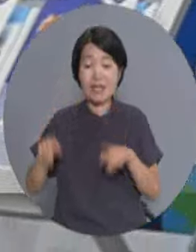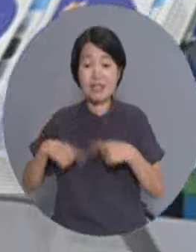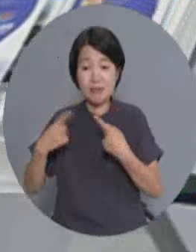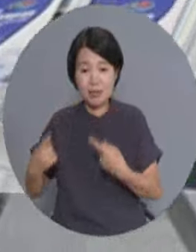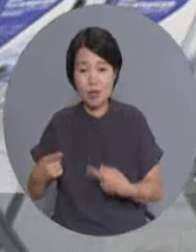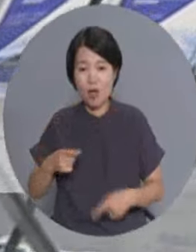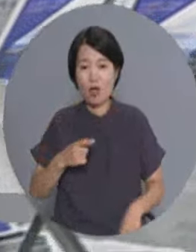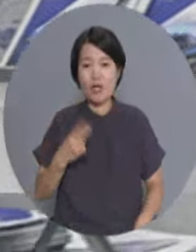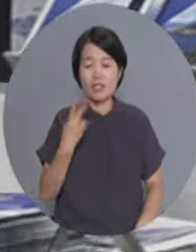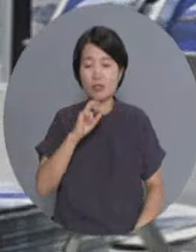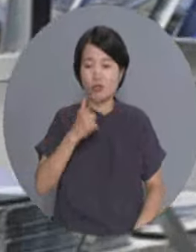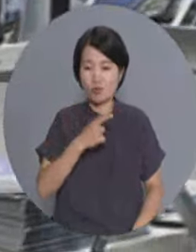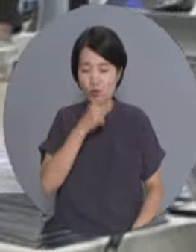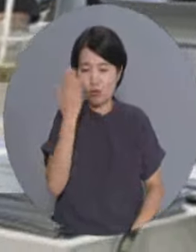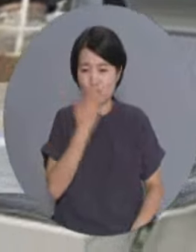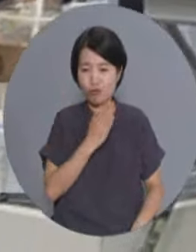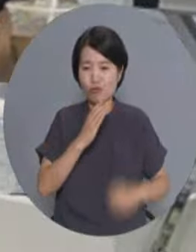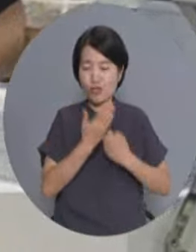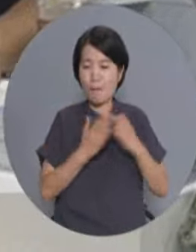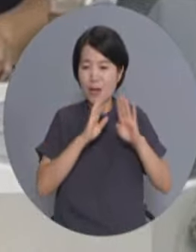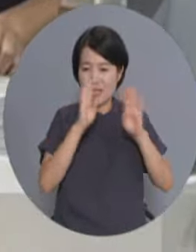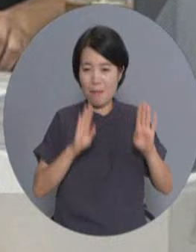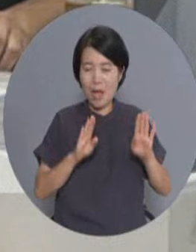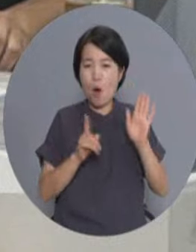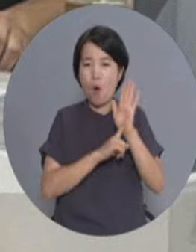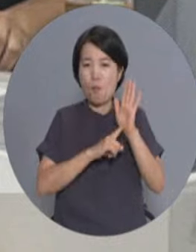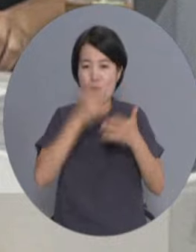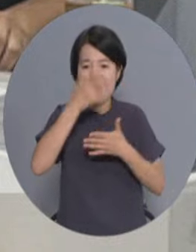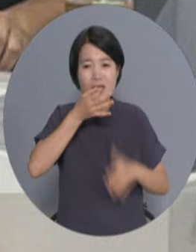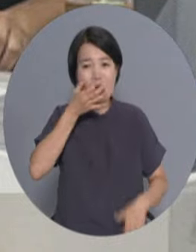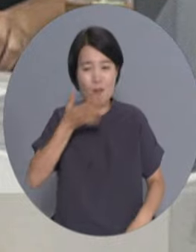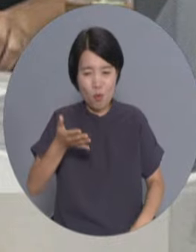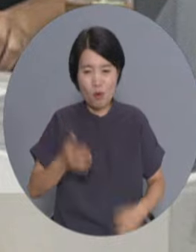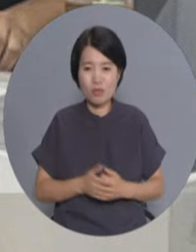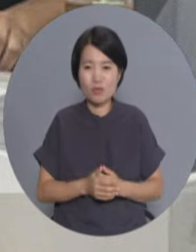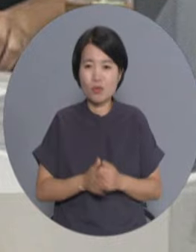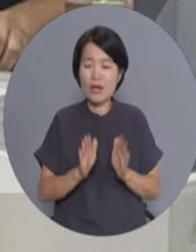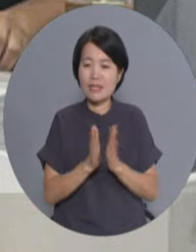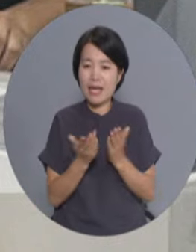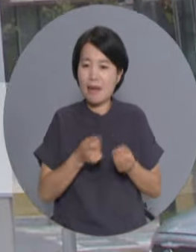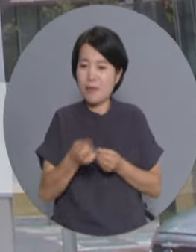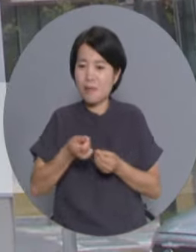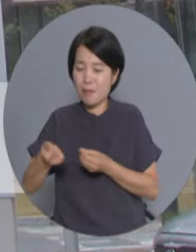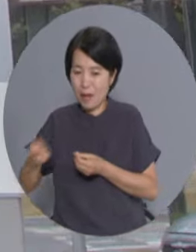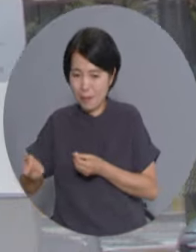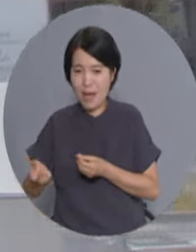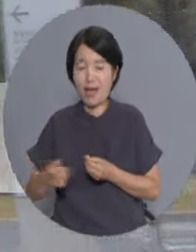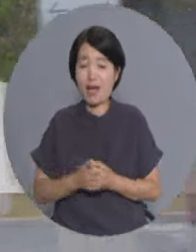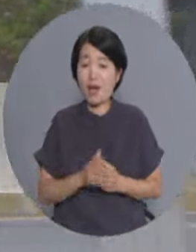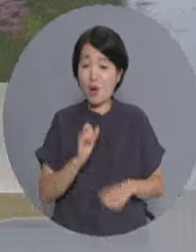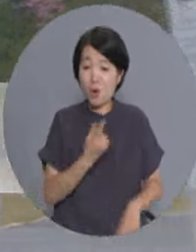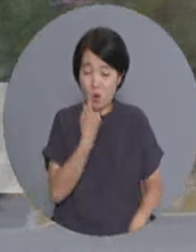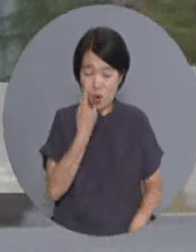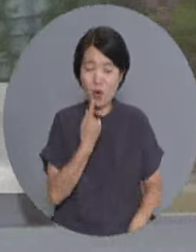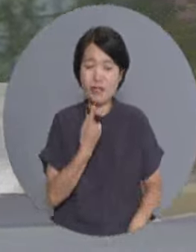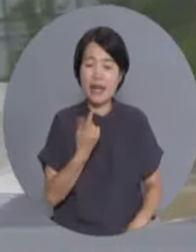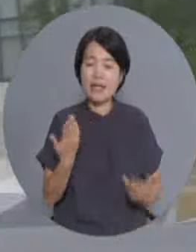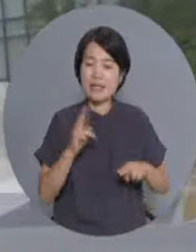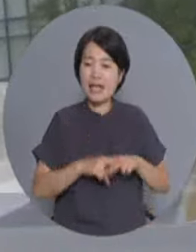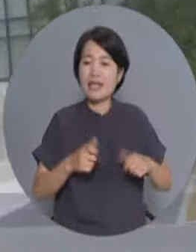2026 여수세계 섬박람회 홍보영상 송출과 홍보물 배부 등으로 일자리 창출과 경제적 파급 효과를